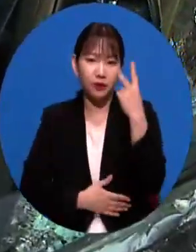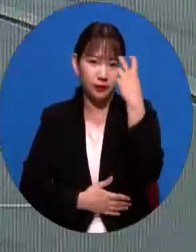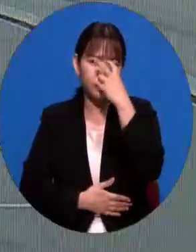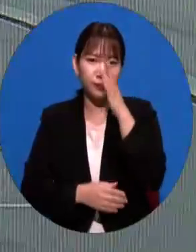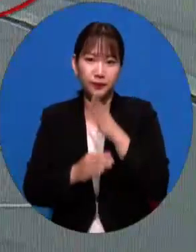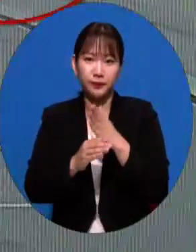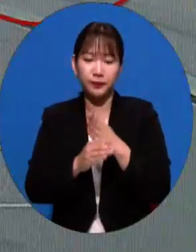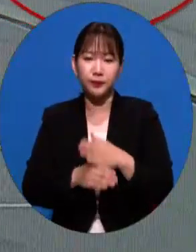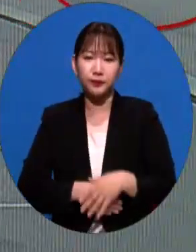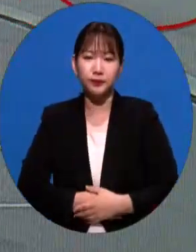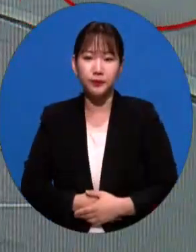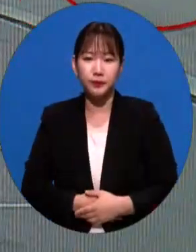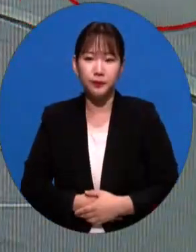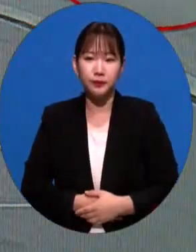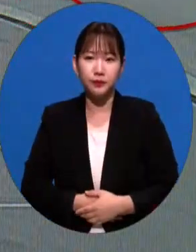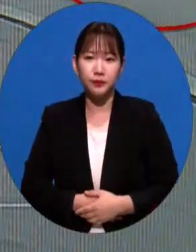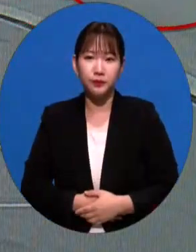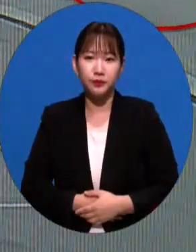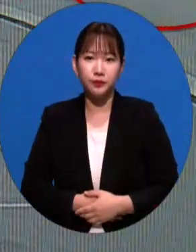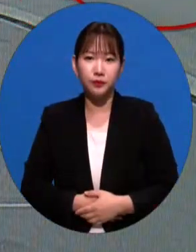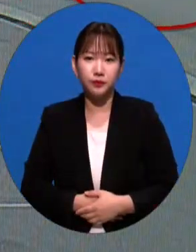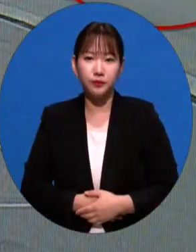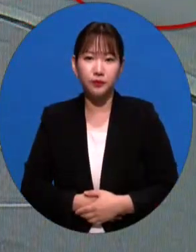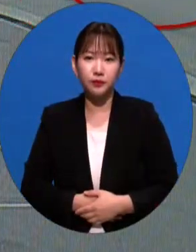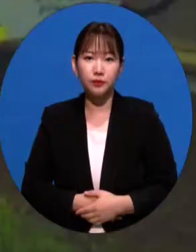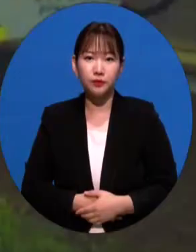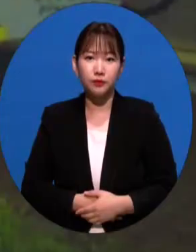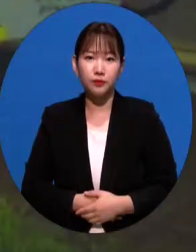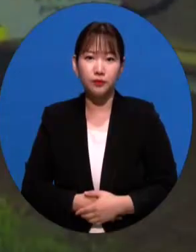있습니다. MBC 뉴스 박종호입니다.